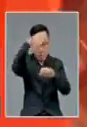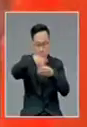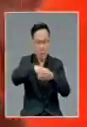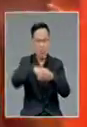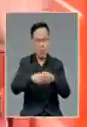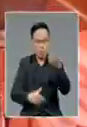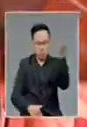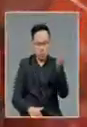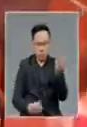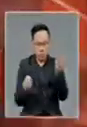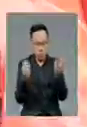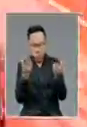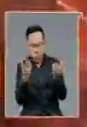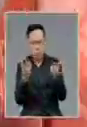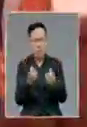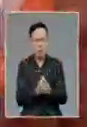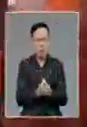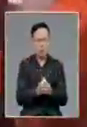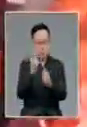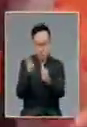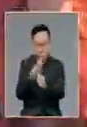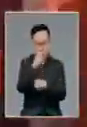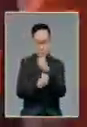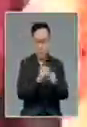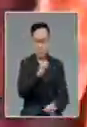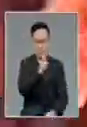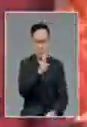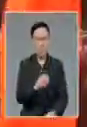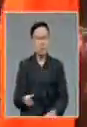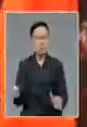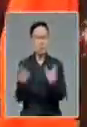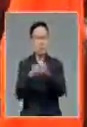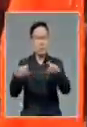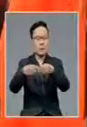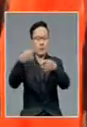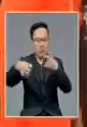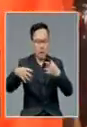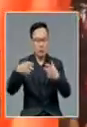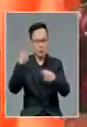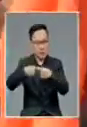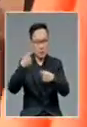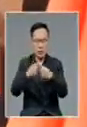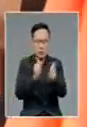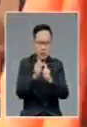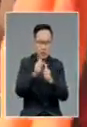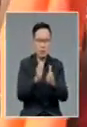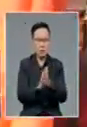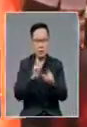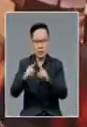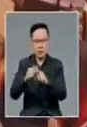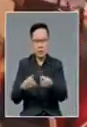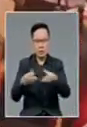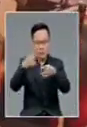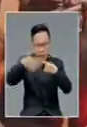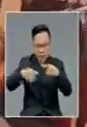ฝ่ายค้านเป็นครั้งแรกเลยนักวิเคราะห์เขามองว่าฝ่ายค้านเนี่ยยังไงก็ต้องเผชิญกับการต่อสู้ที่ยากลำบากทั้งการขับเคี่ยวระหว่าง